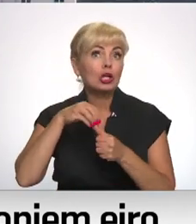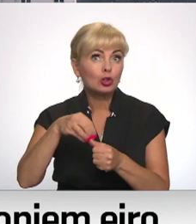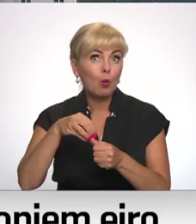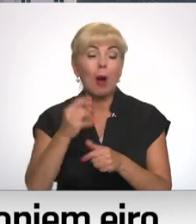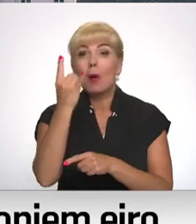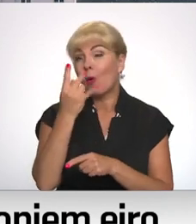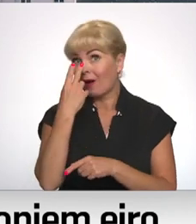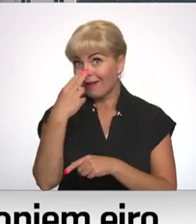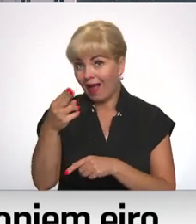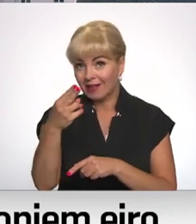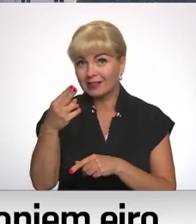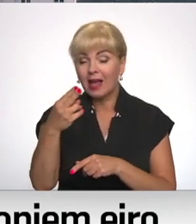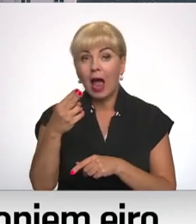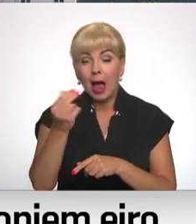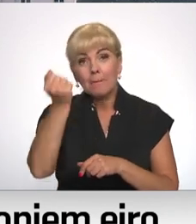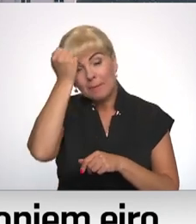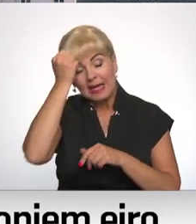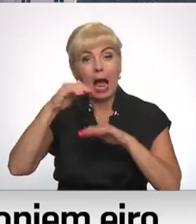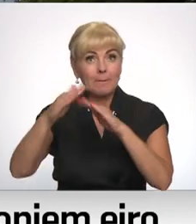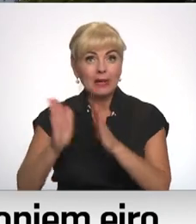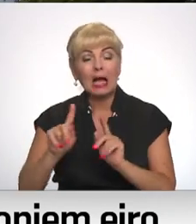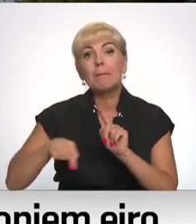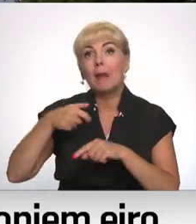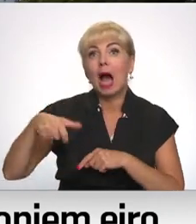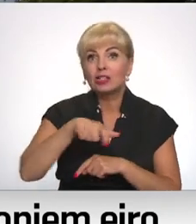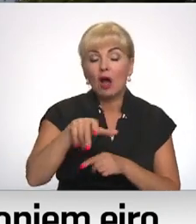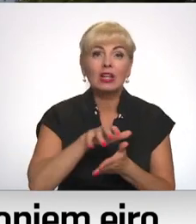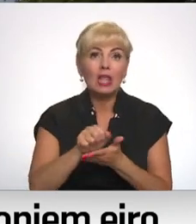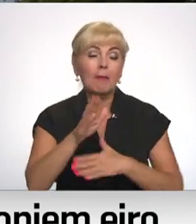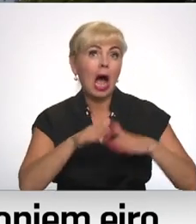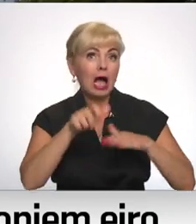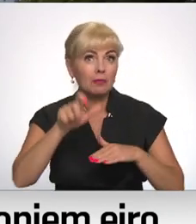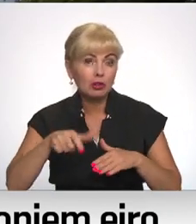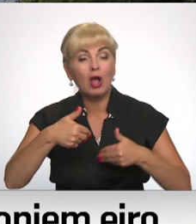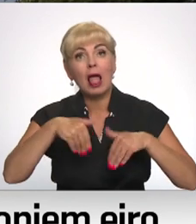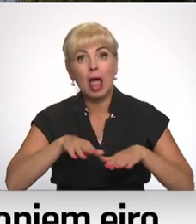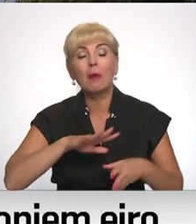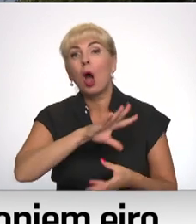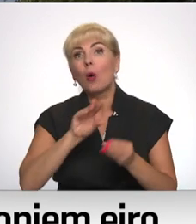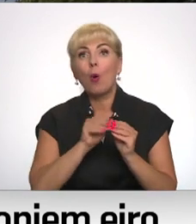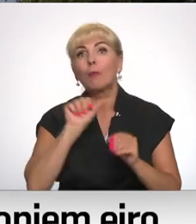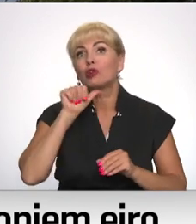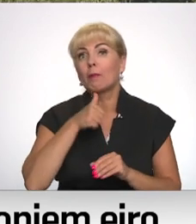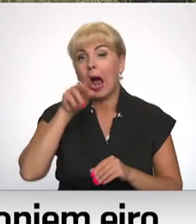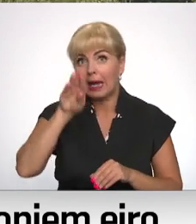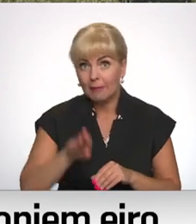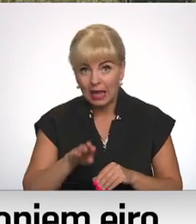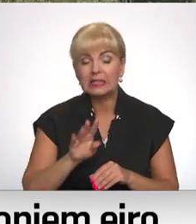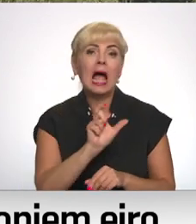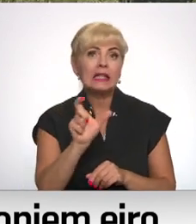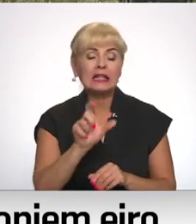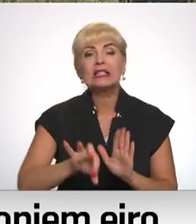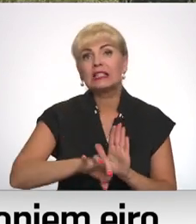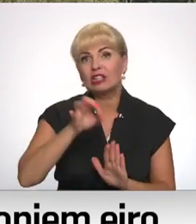labi saskatāms piemineklis Pārdaugavā, par kura demontāžu amatpersonas lemj kopš māja. Jo drīzumā tiks izraudzīti būvnieki,